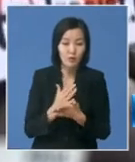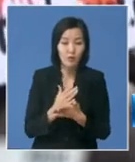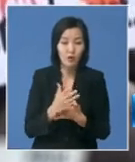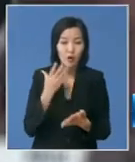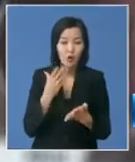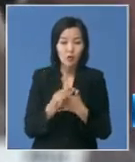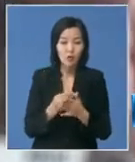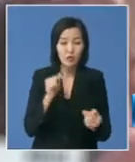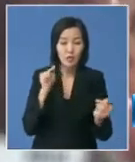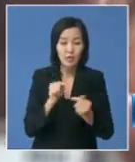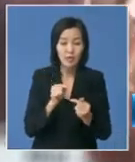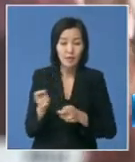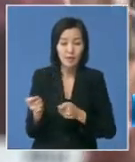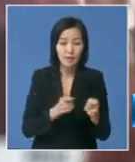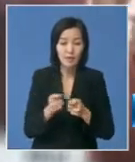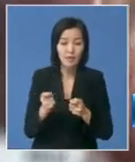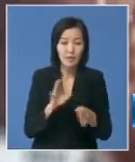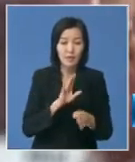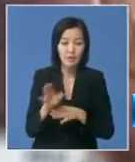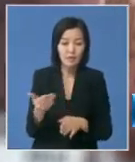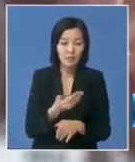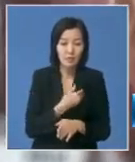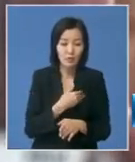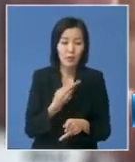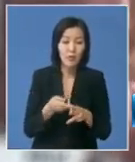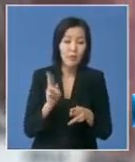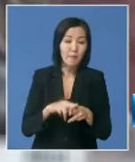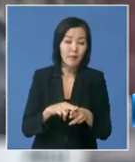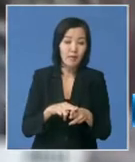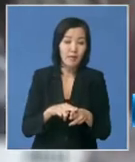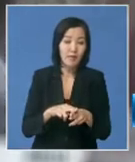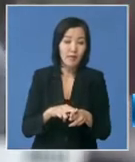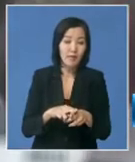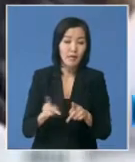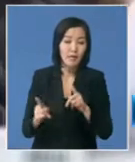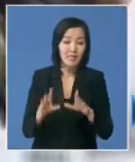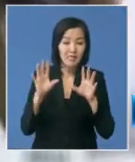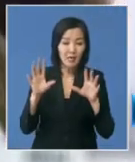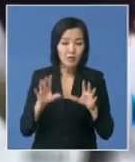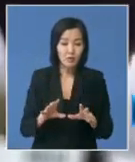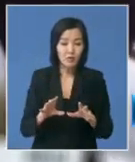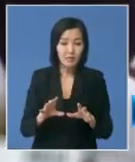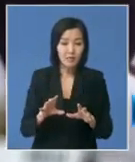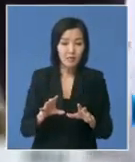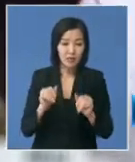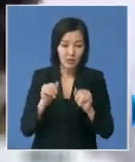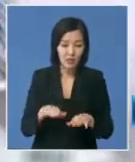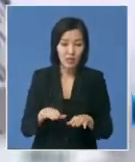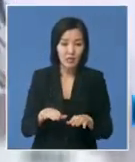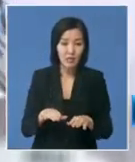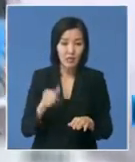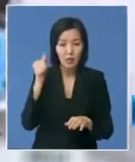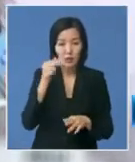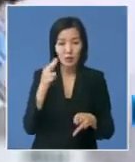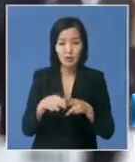өз қарсылықтарын биліктегілерге жеткізбек болған. Бірақ АҚШ сенаты заң жобасын енгізіп қойыпты. Енді ол құжат жыл соңына дейін жүзеге